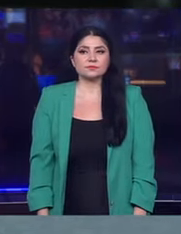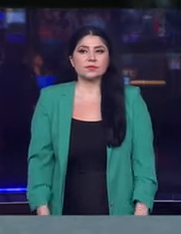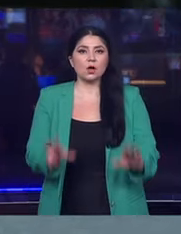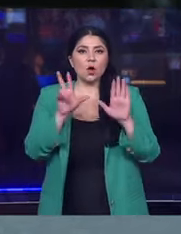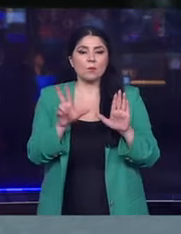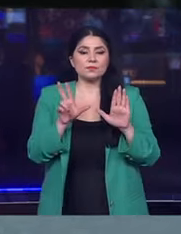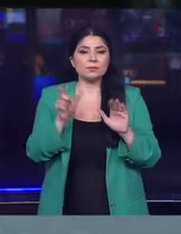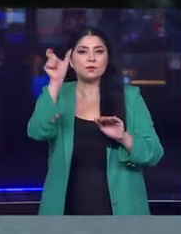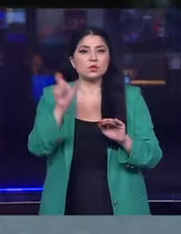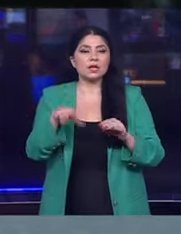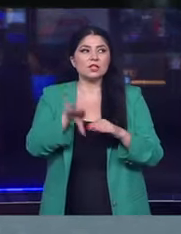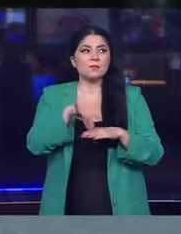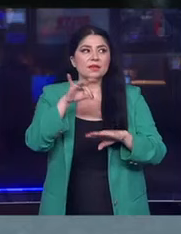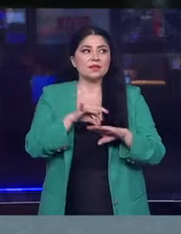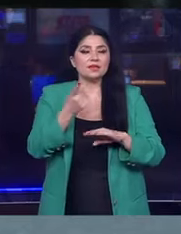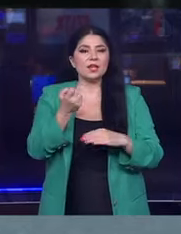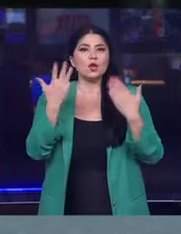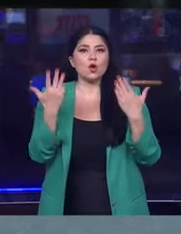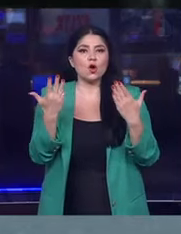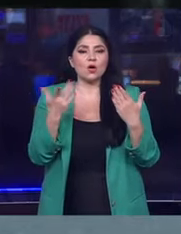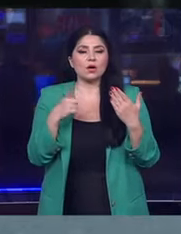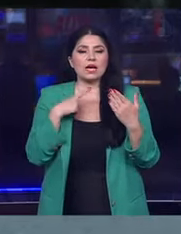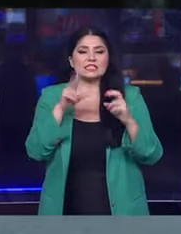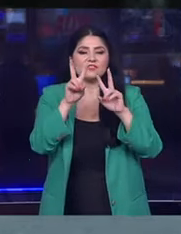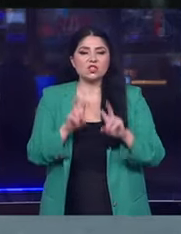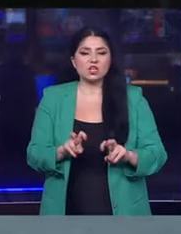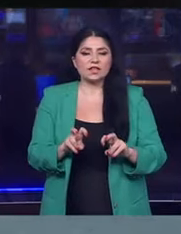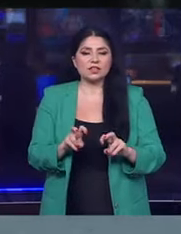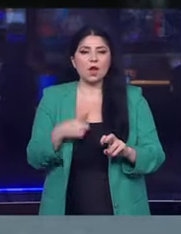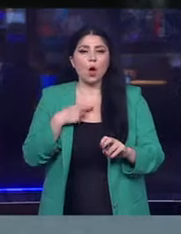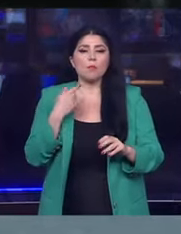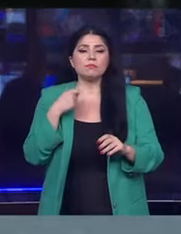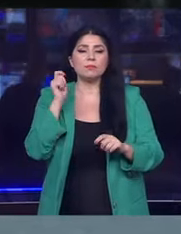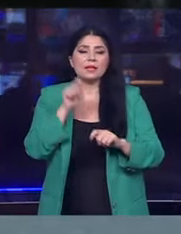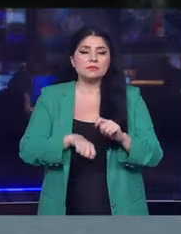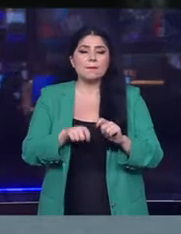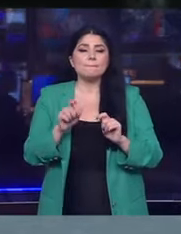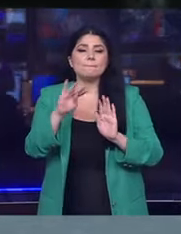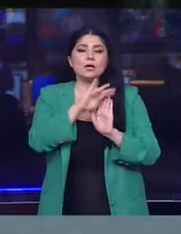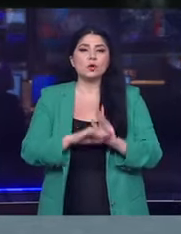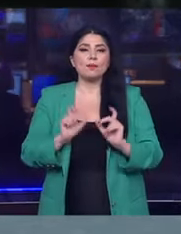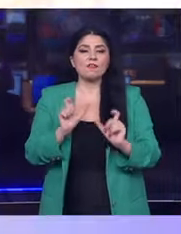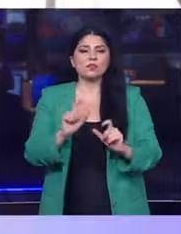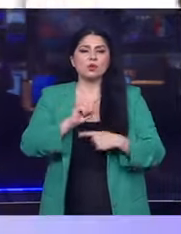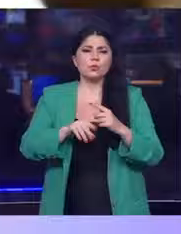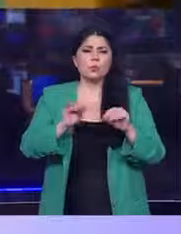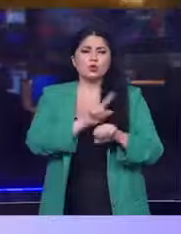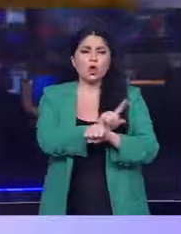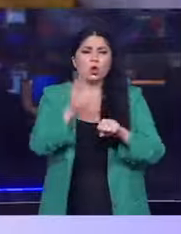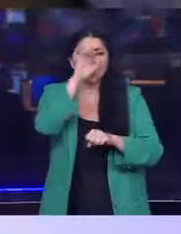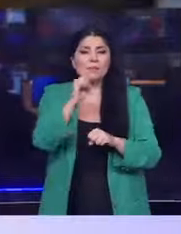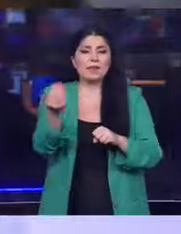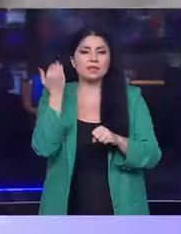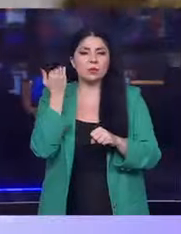8 cadre medicale din cele 9 care sunt vizate în această anchetă au primit măsuri preventive după ce au stat ore în șir noaptea trecută